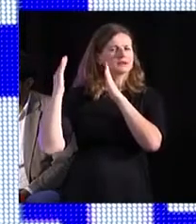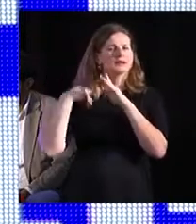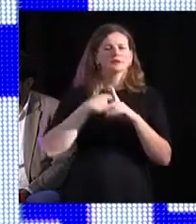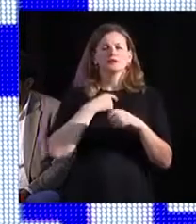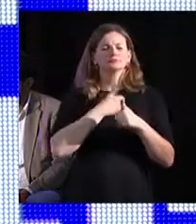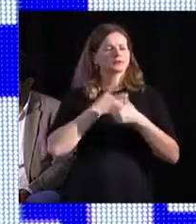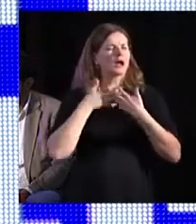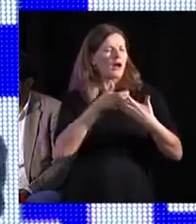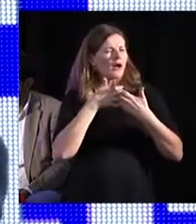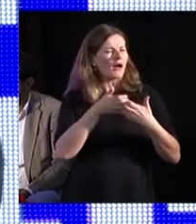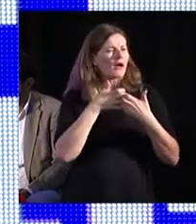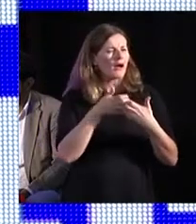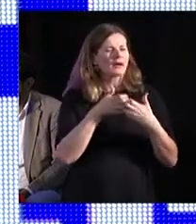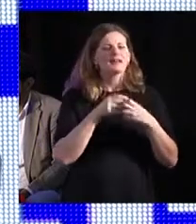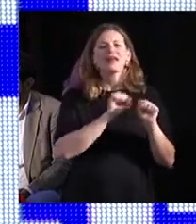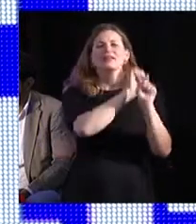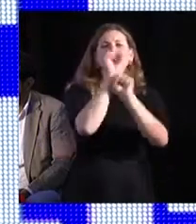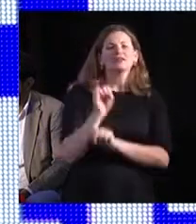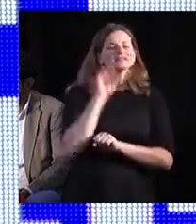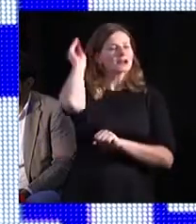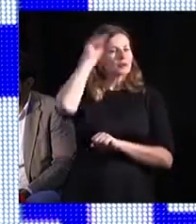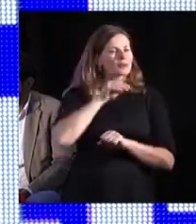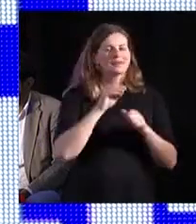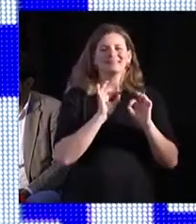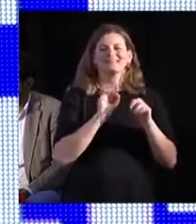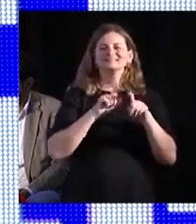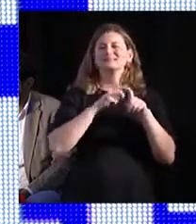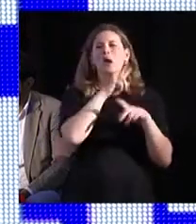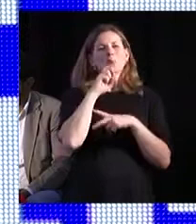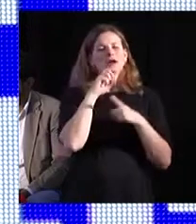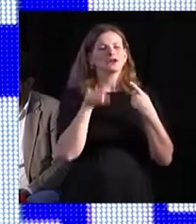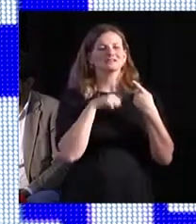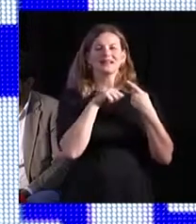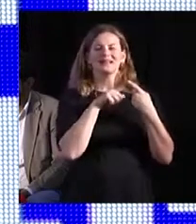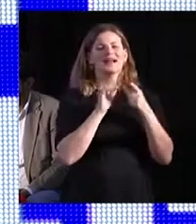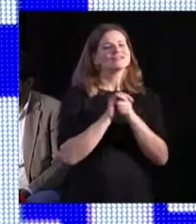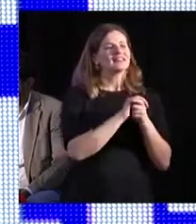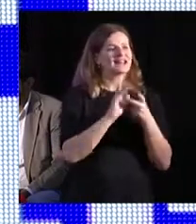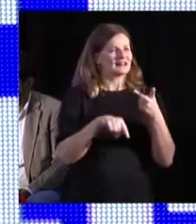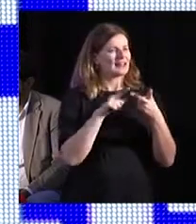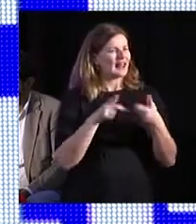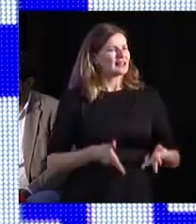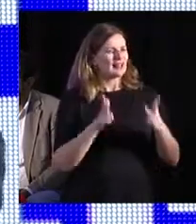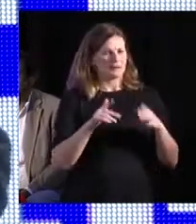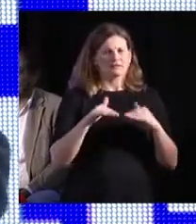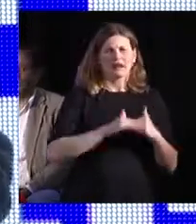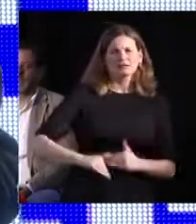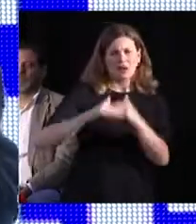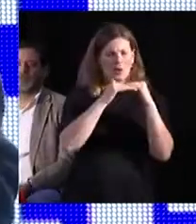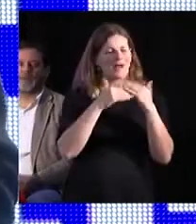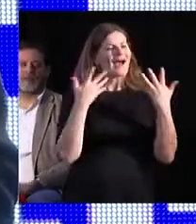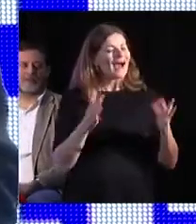arriscar la vida defensant els valors republicans de la fraternitat, de la llibertat, de la igualtat.